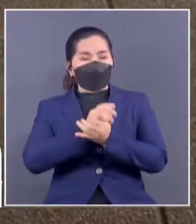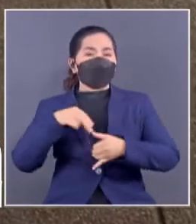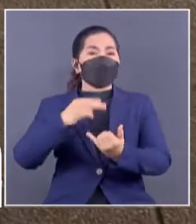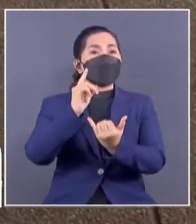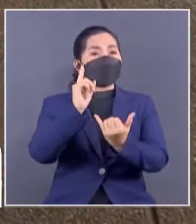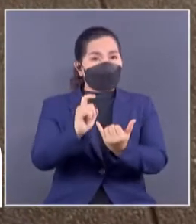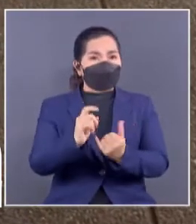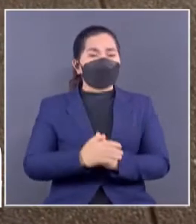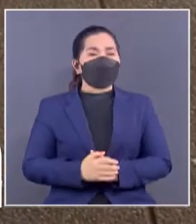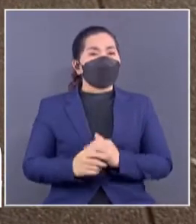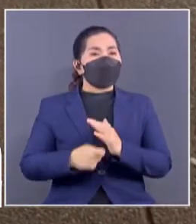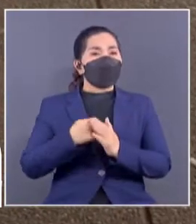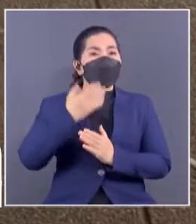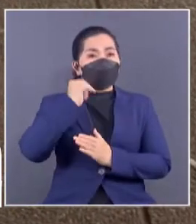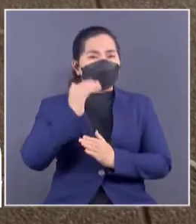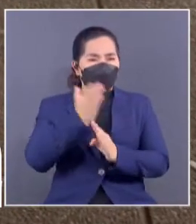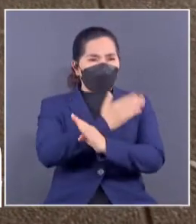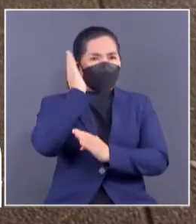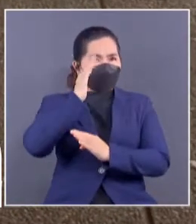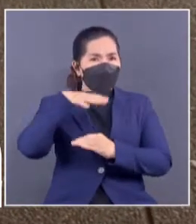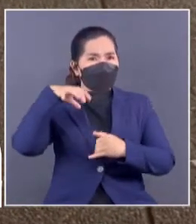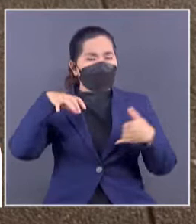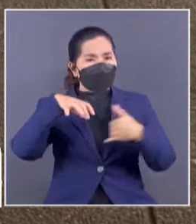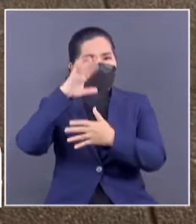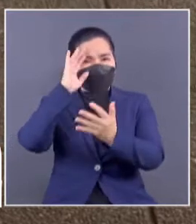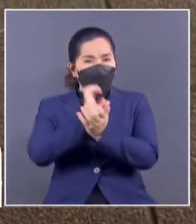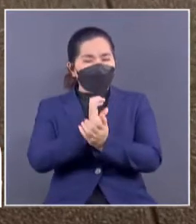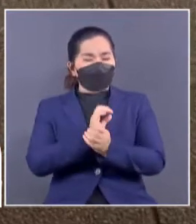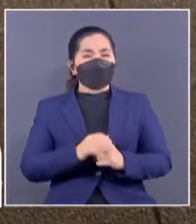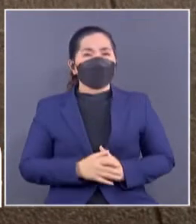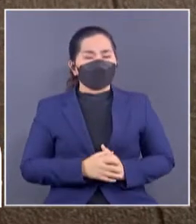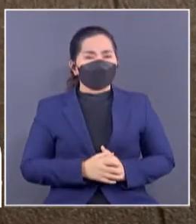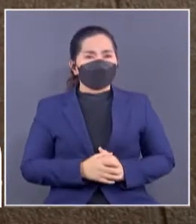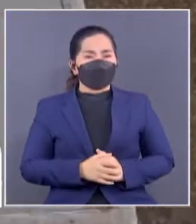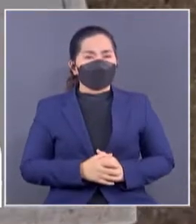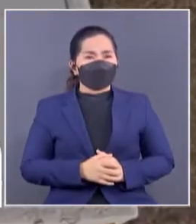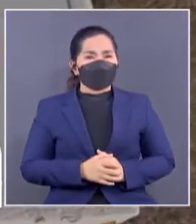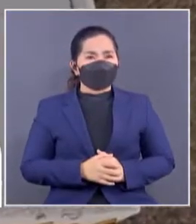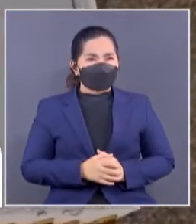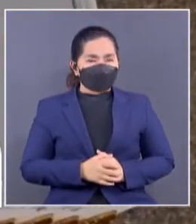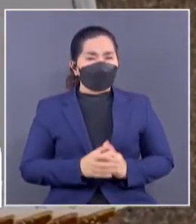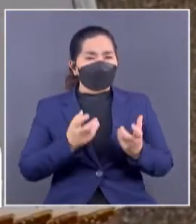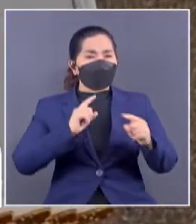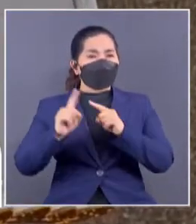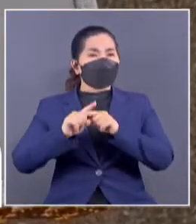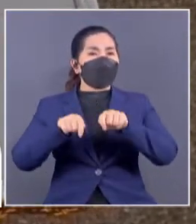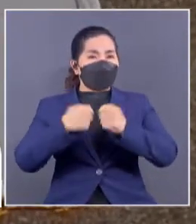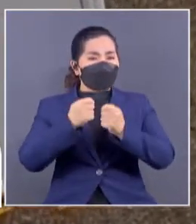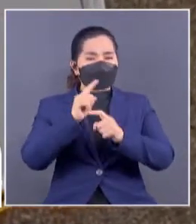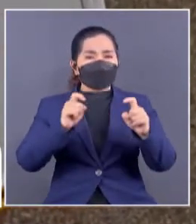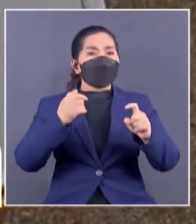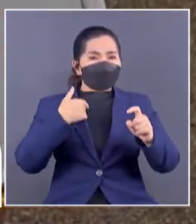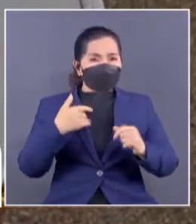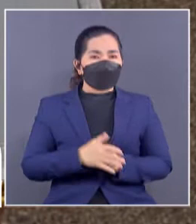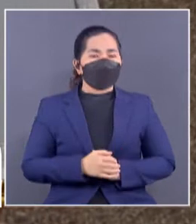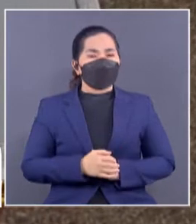ามันครับหลังจากที่บุกเข้าไปในสถานีตำรวจแล้วก็ไปอาละวาดเนี่ยนะครับแล้วก็มีข้าวของเสียหาย